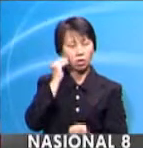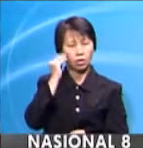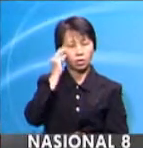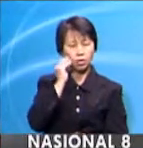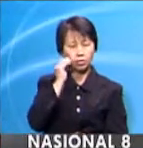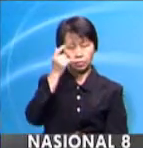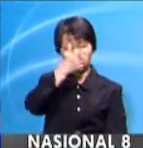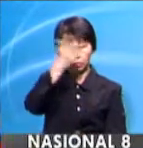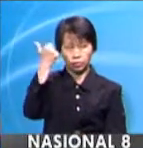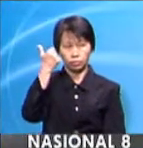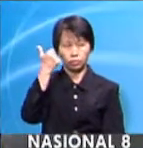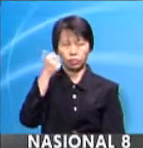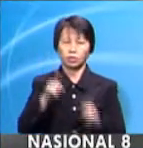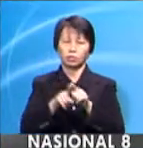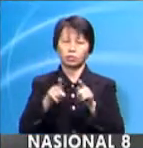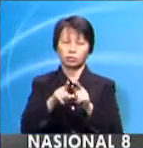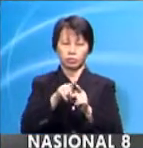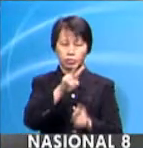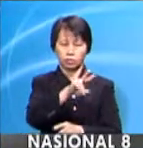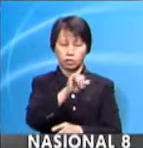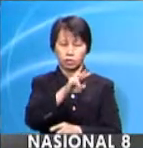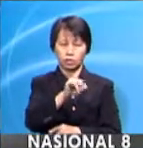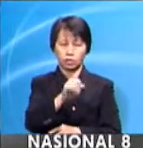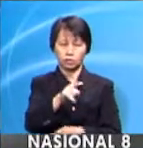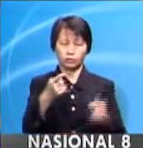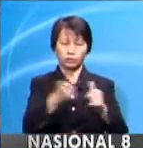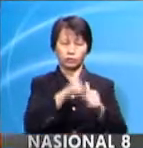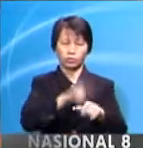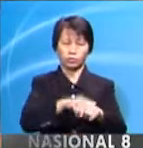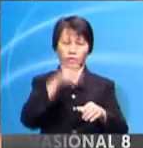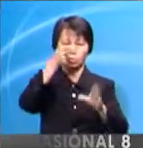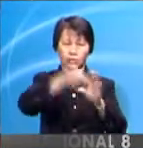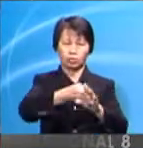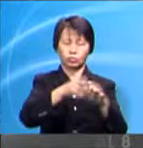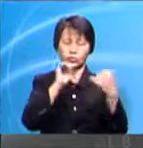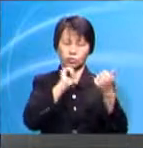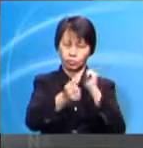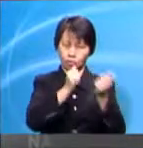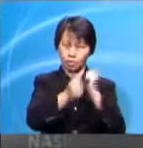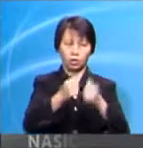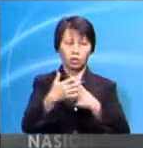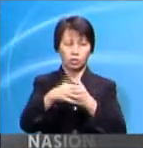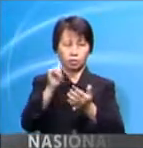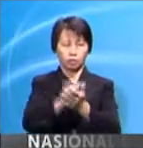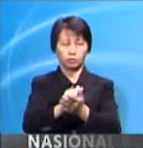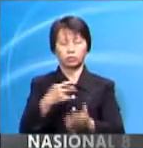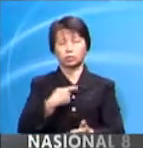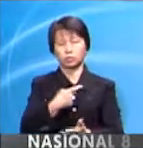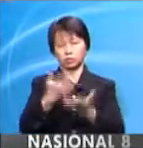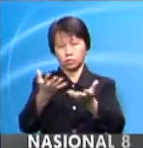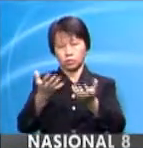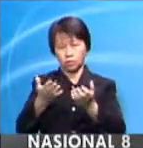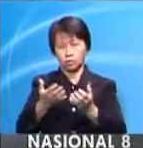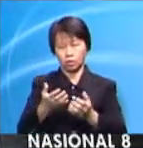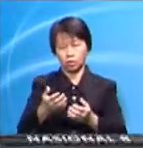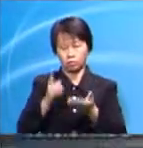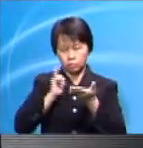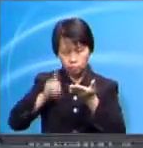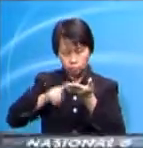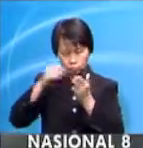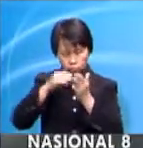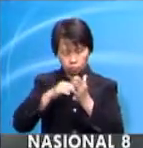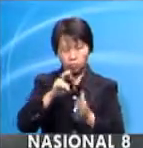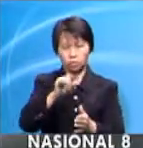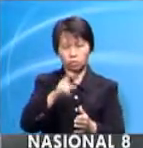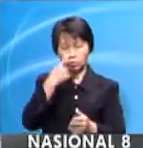because like macam punya Yin first time in AUG. Lepas tu kita nak take this AUG